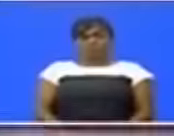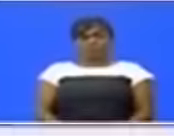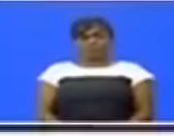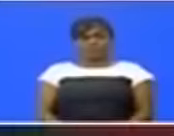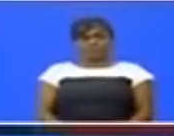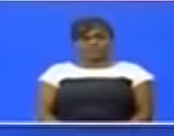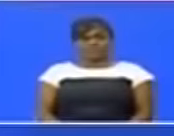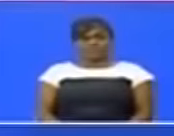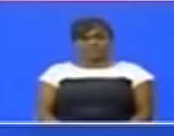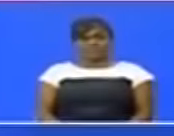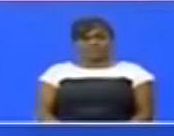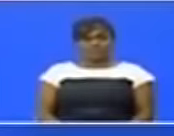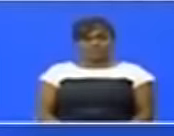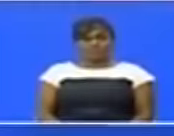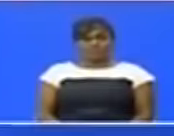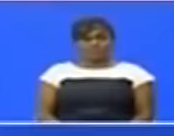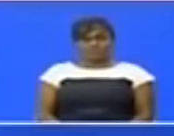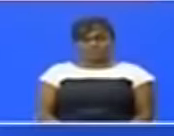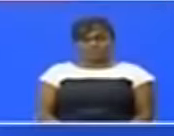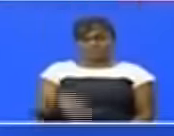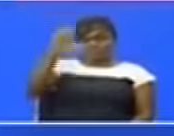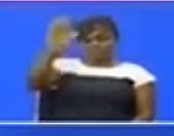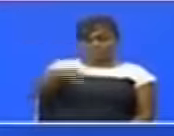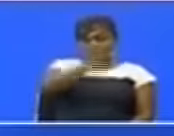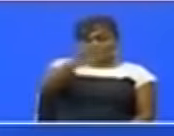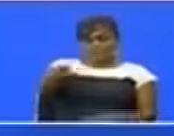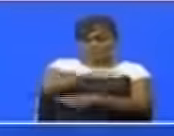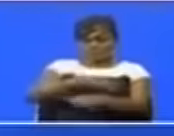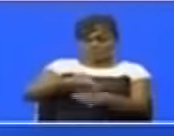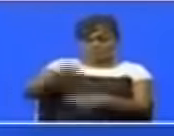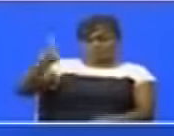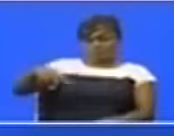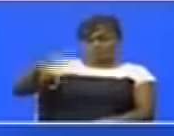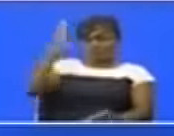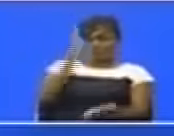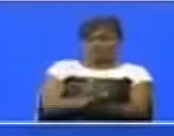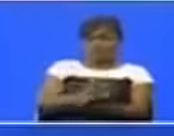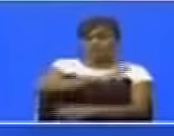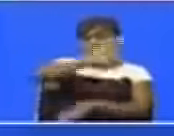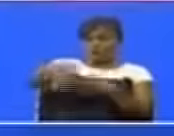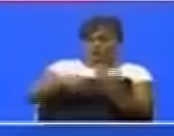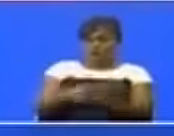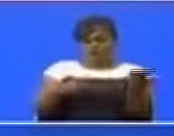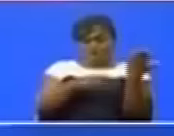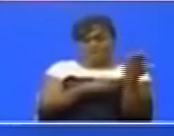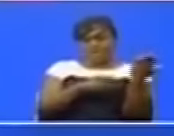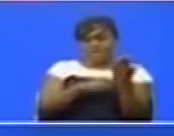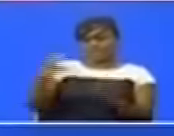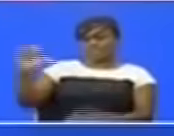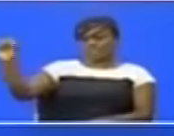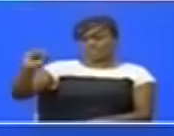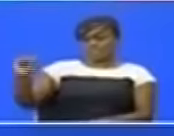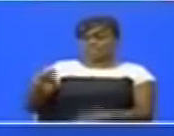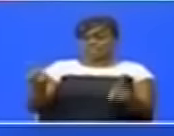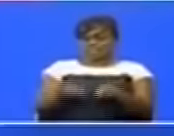For this session. We do welcome Bunge la Taifa limepitisha majina yote ya maafisa wa umma katika baraza la mawaziri